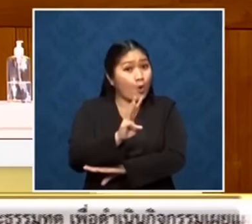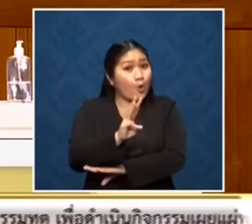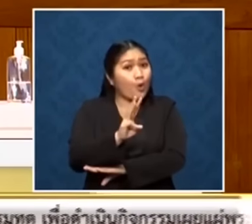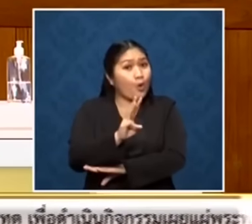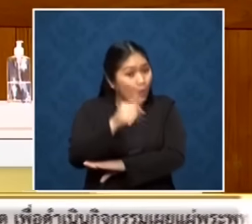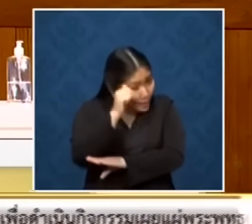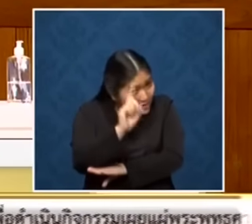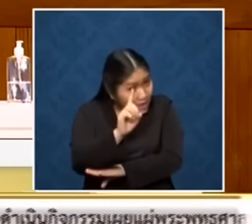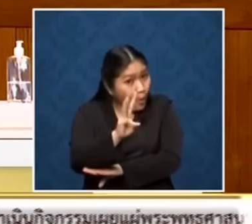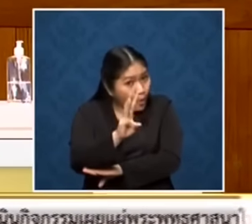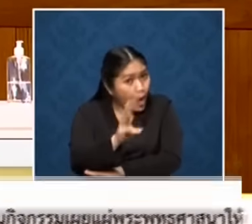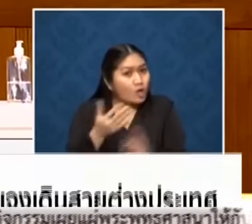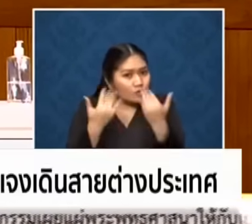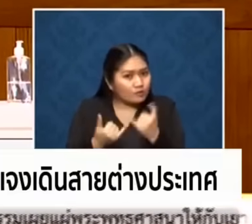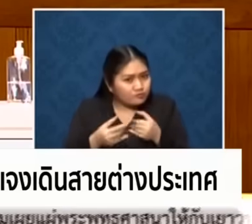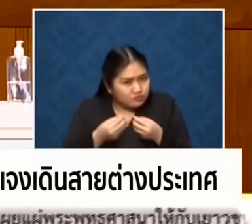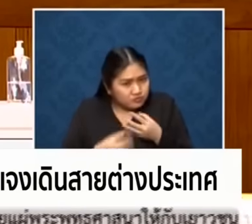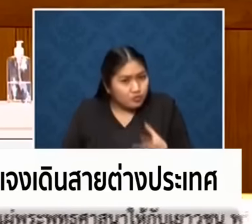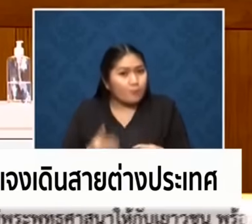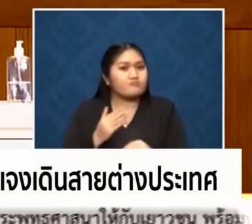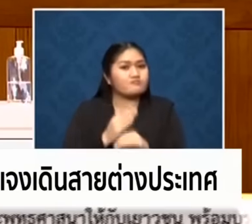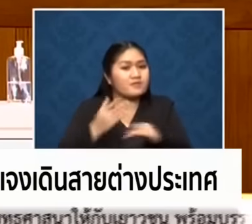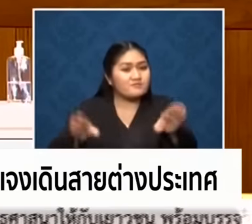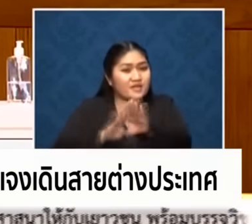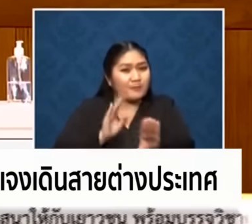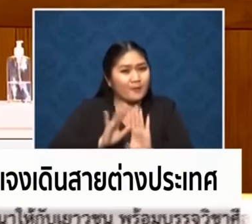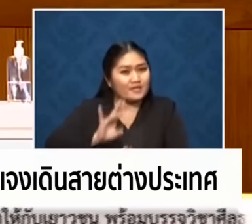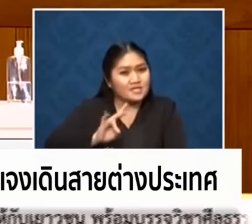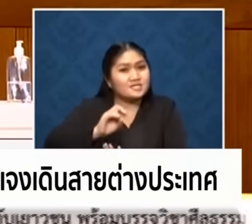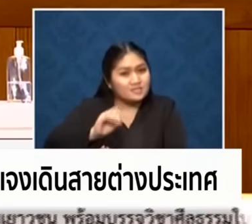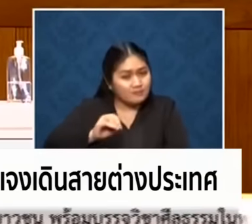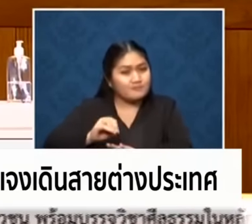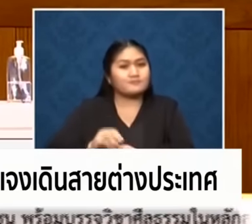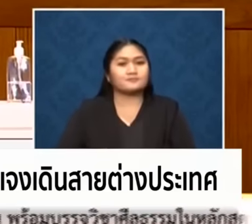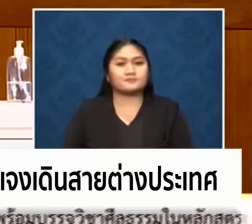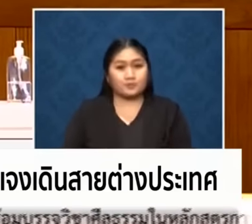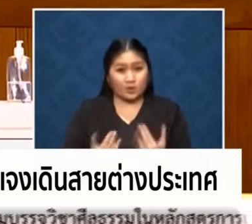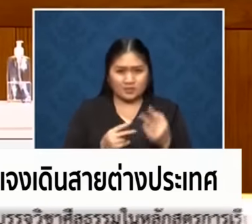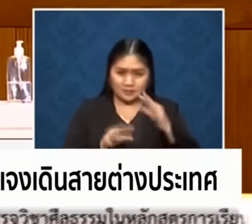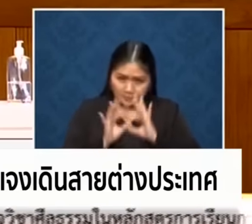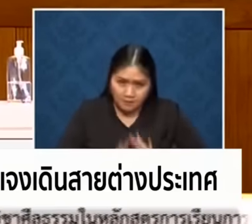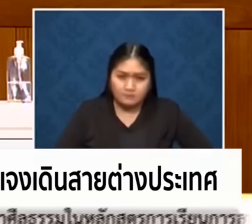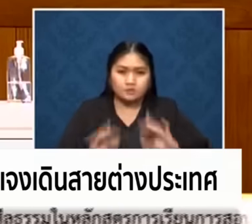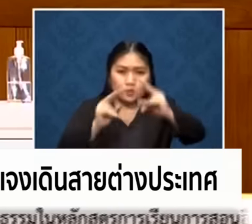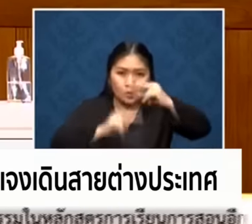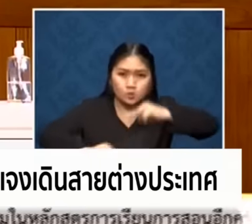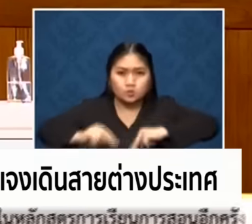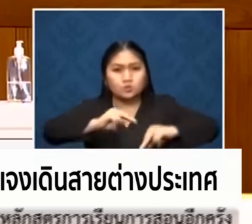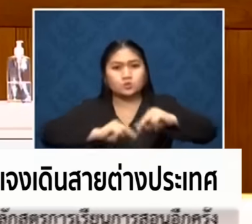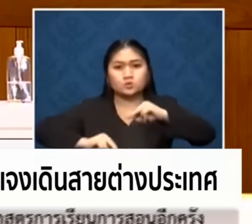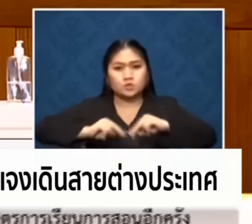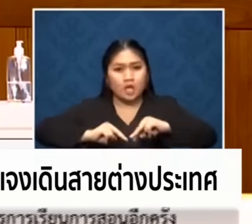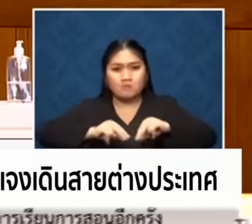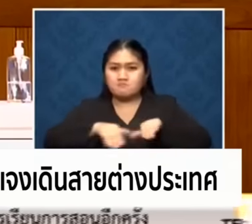งเท้าถามว่าผมขอถามคำถามแรกเลยนะว่าคือวันนี้ไม่อยากจะถามว่านายกใส่ถุงเท้